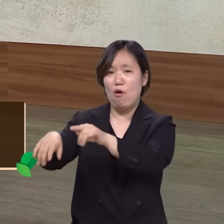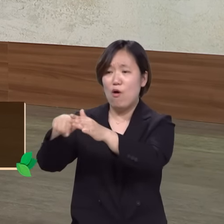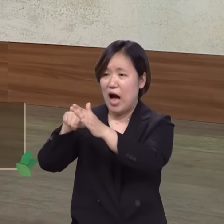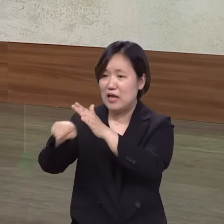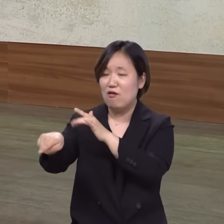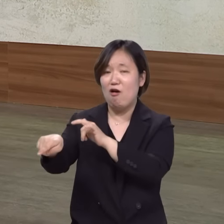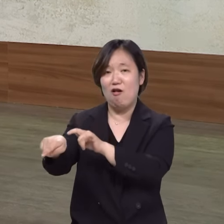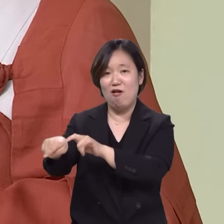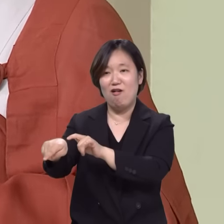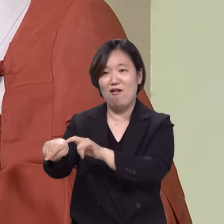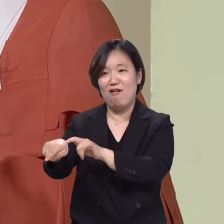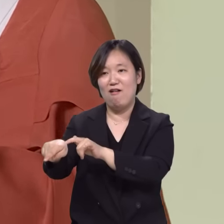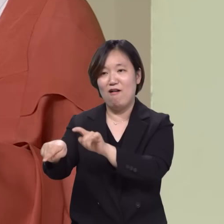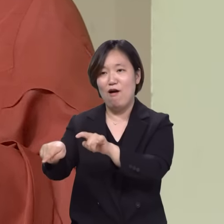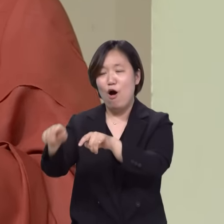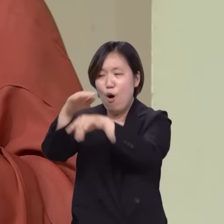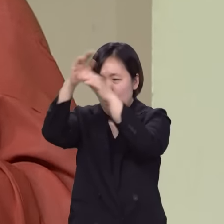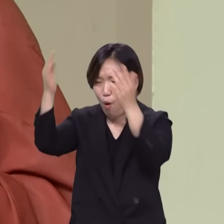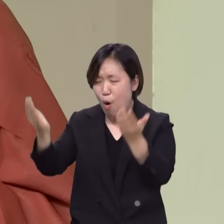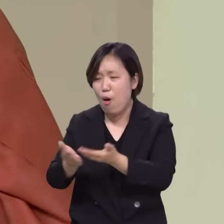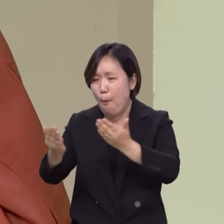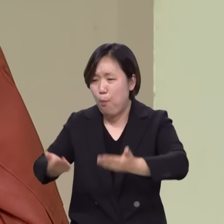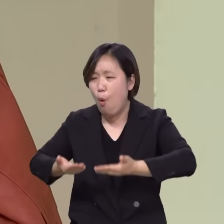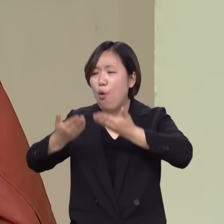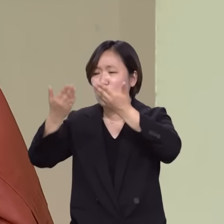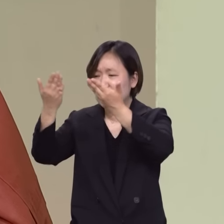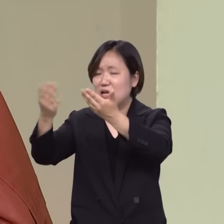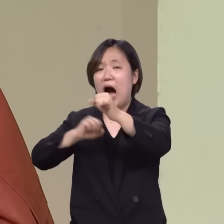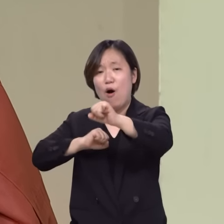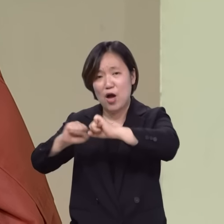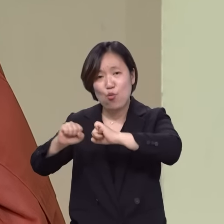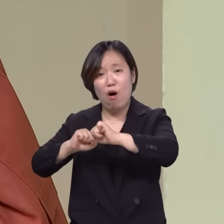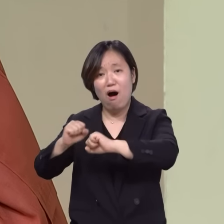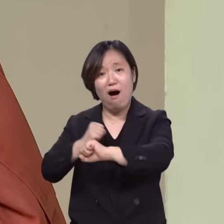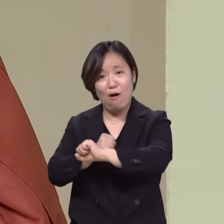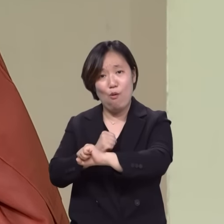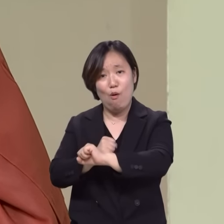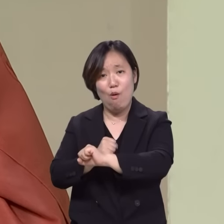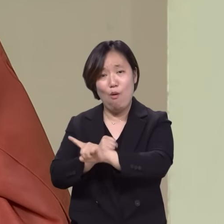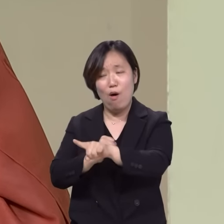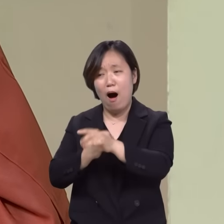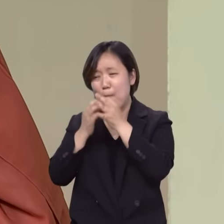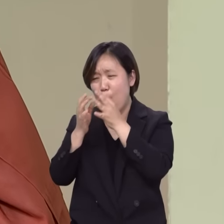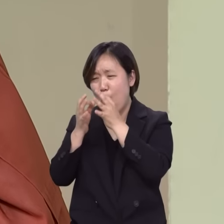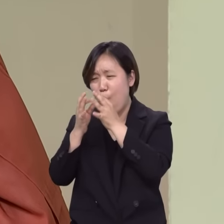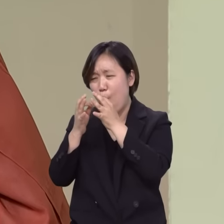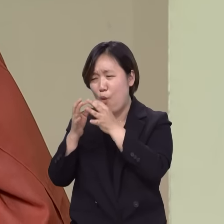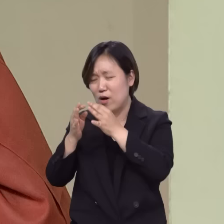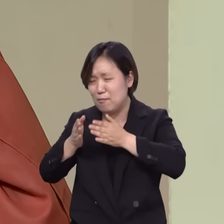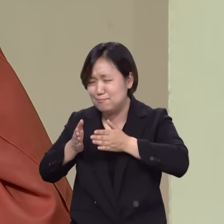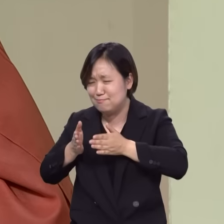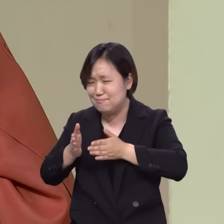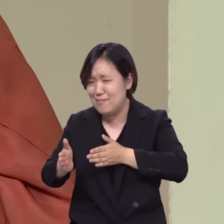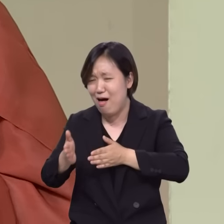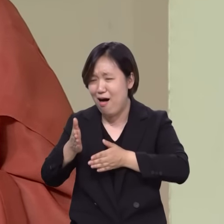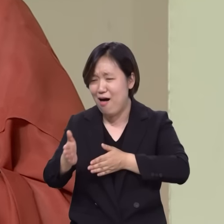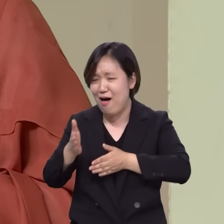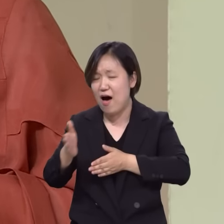다니면서 그냥 당신의 모든 걸 다 이렇게 보시하면 오로지 포교 전법 해오시던